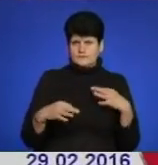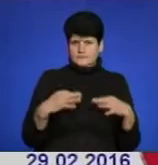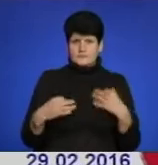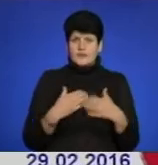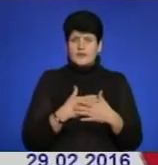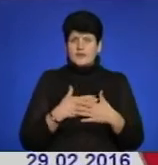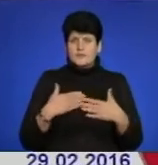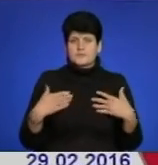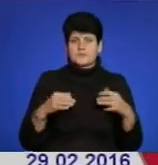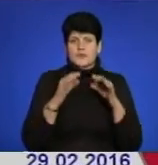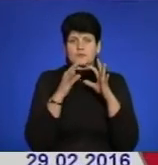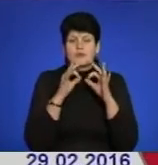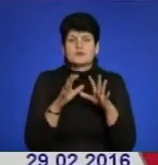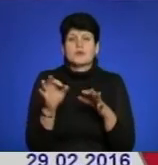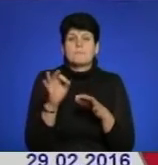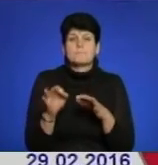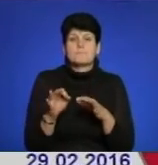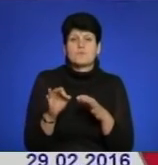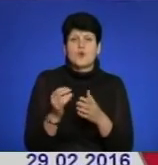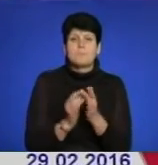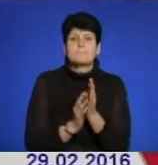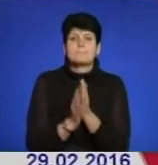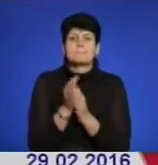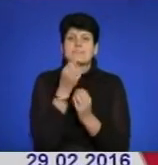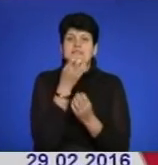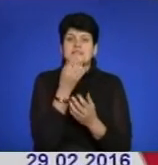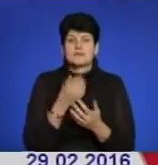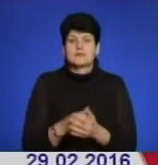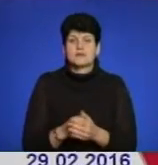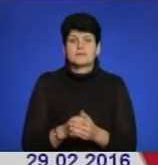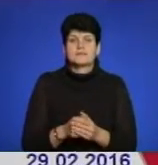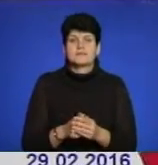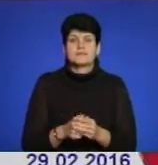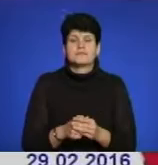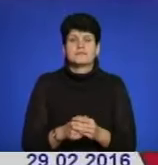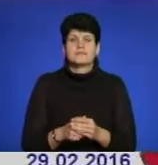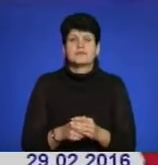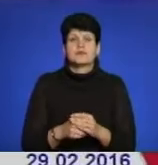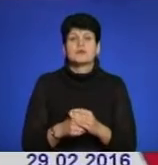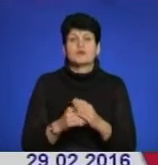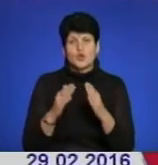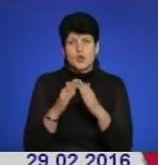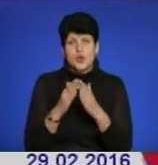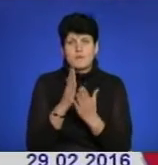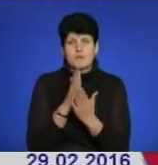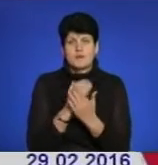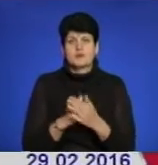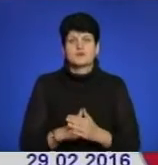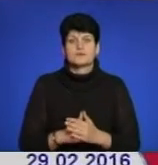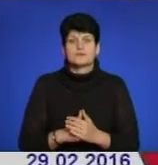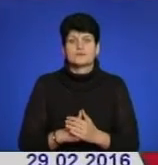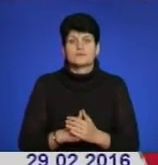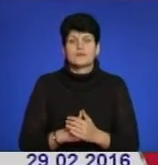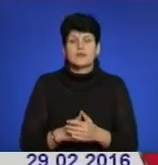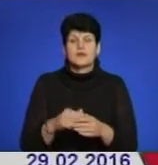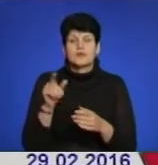неохоче розповідають про походження підсніжників. Та що ви мені сюди? Дома маємо. Люди вбивають і нічого не кажуть, а ви